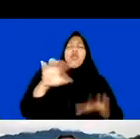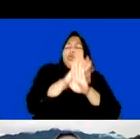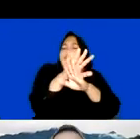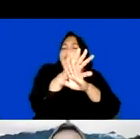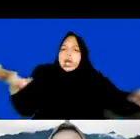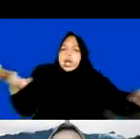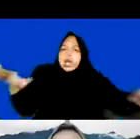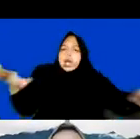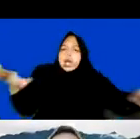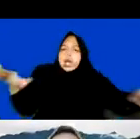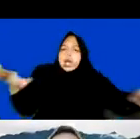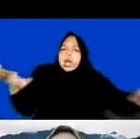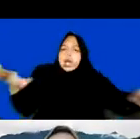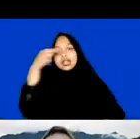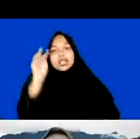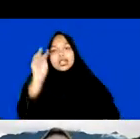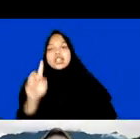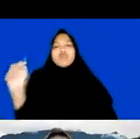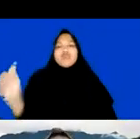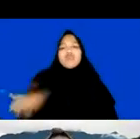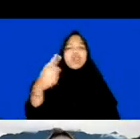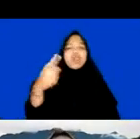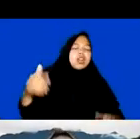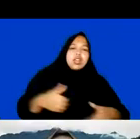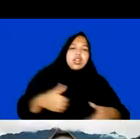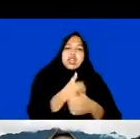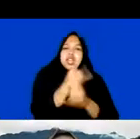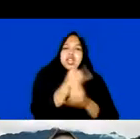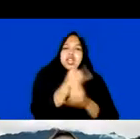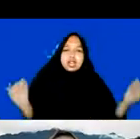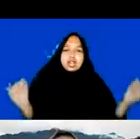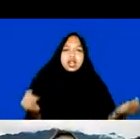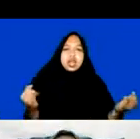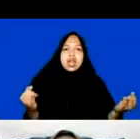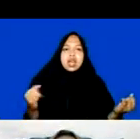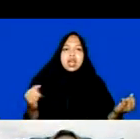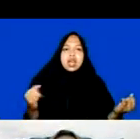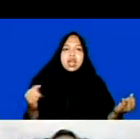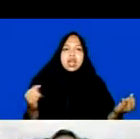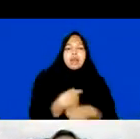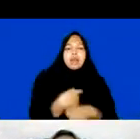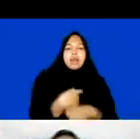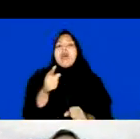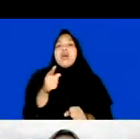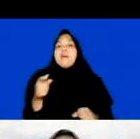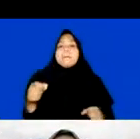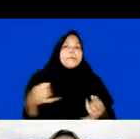benar-benar bisa melihat sebuah keindahan lah dari apa yang kita buat, kita ciptakan. Apalagi kita